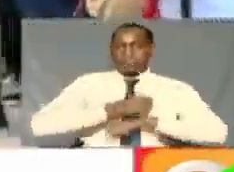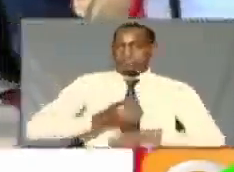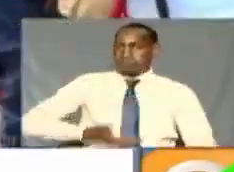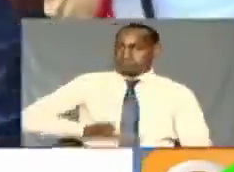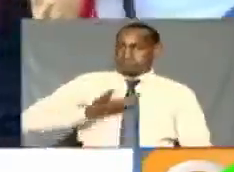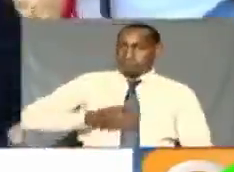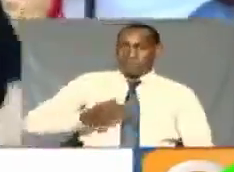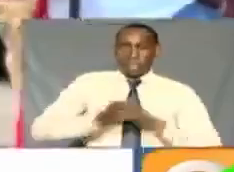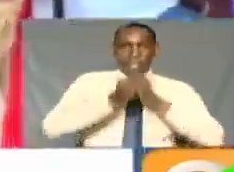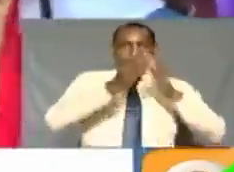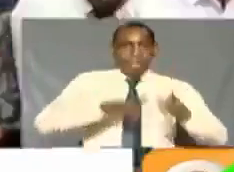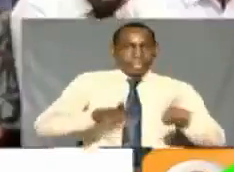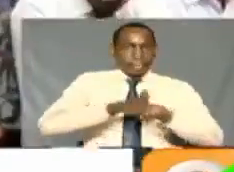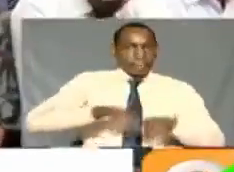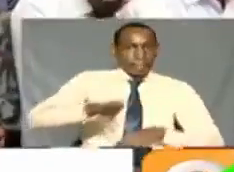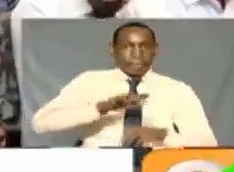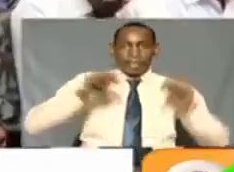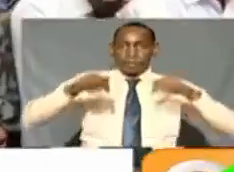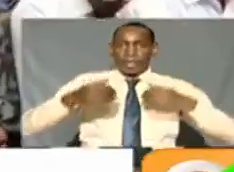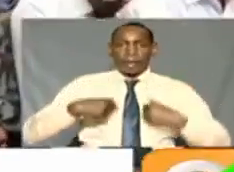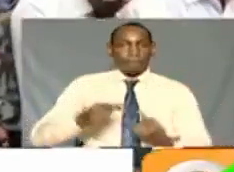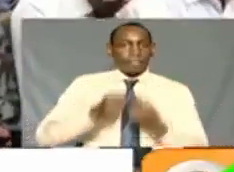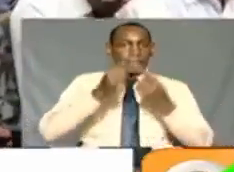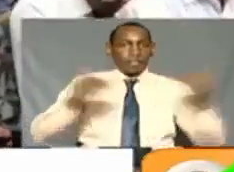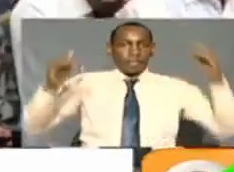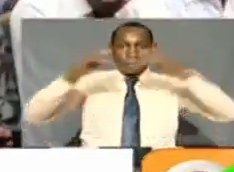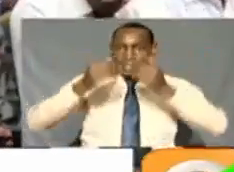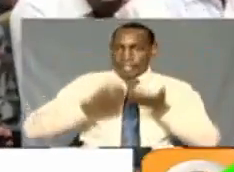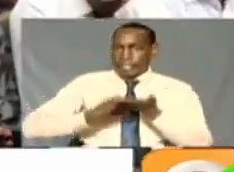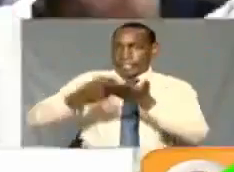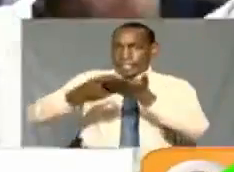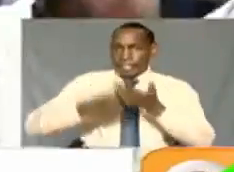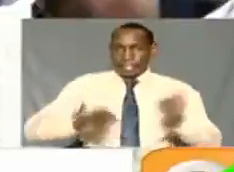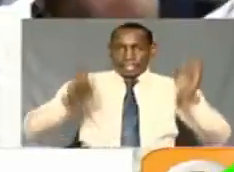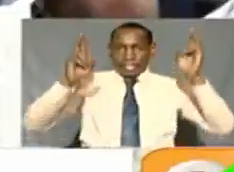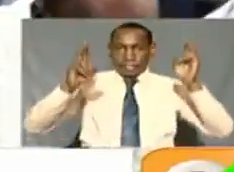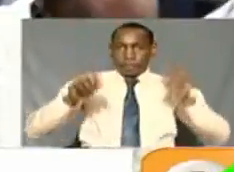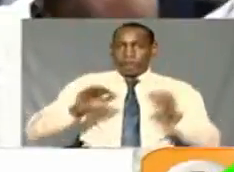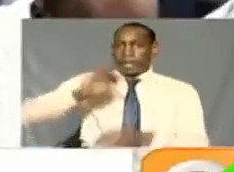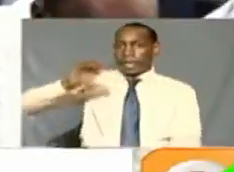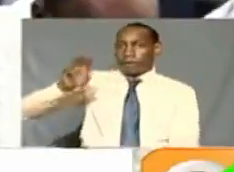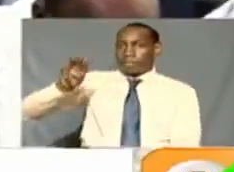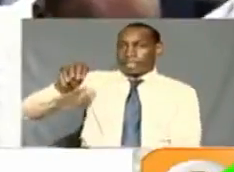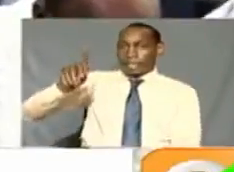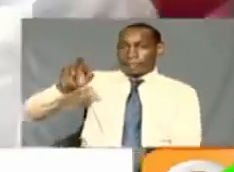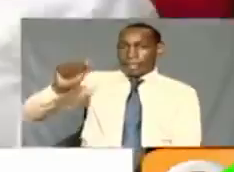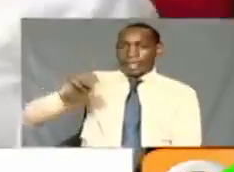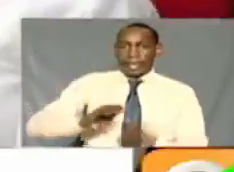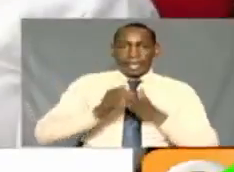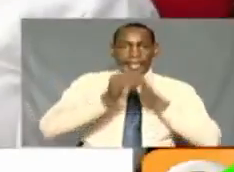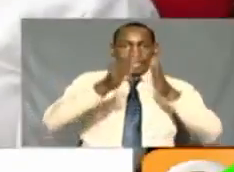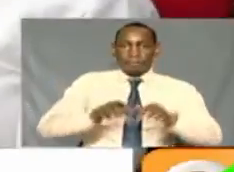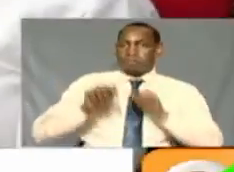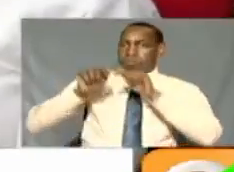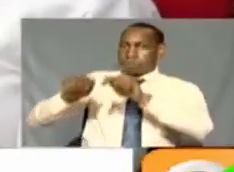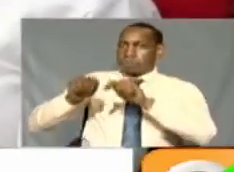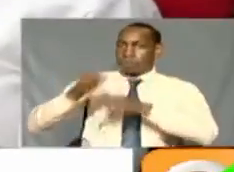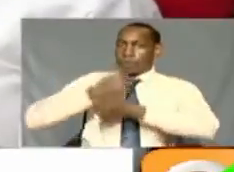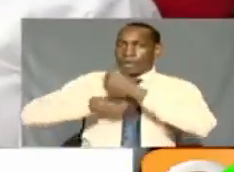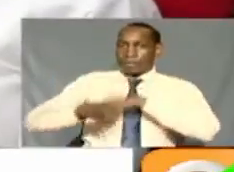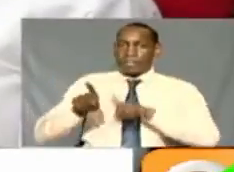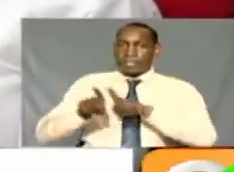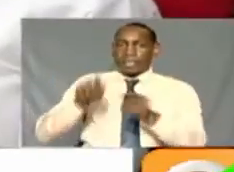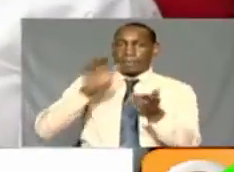viongozi kutoka eneo hilo. Hii leo kulikuwa na kikao maalum kujadili swala hilo katika kaunti ya Mandera. Viongozi wakishtumu vikali hatua hiyo na